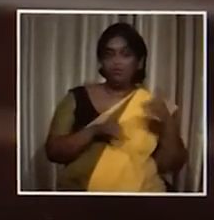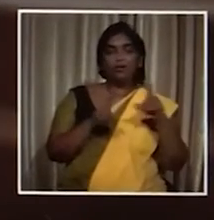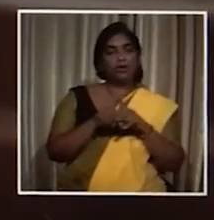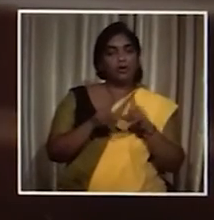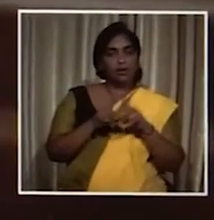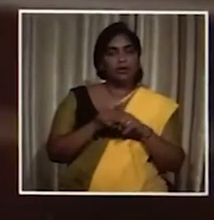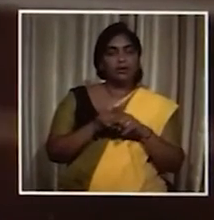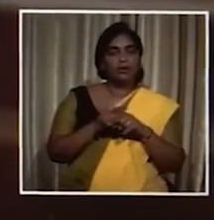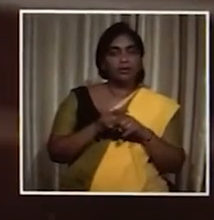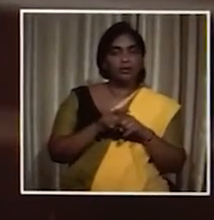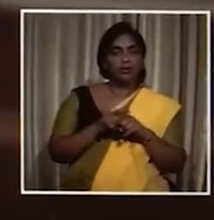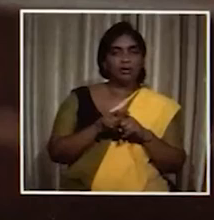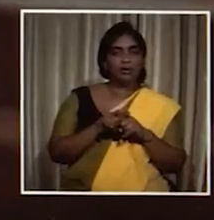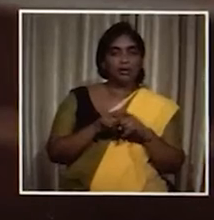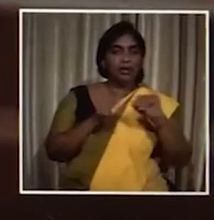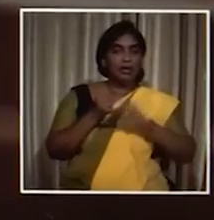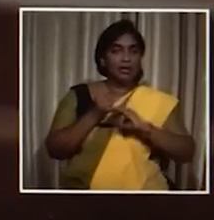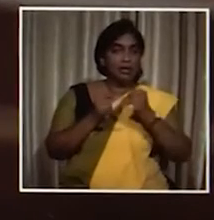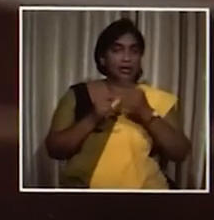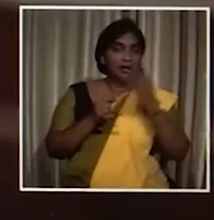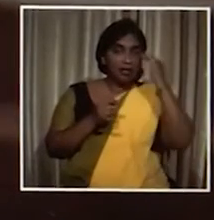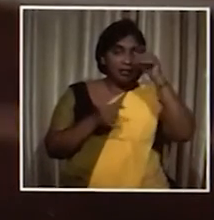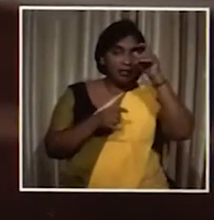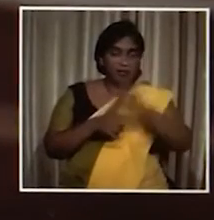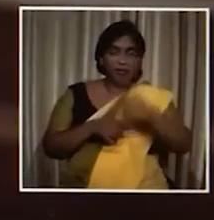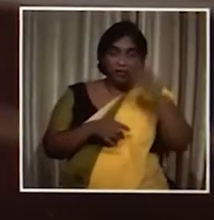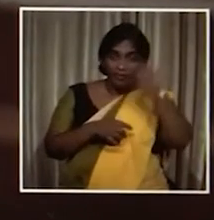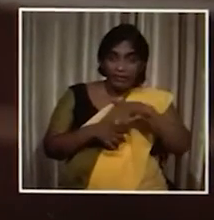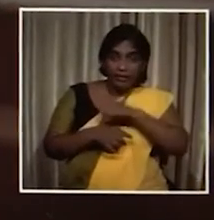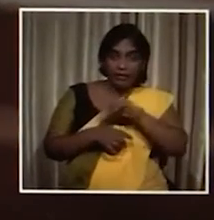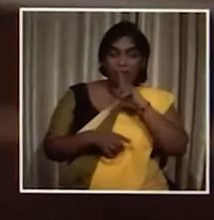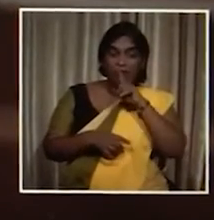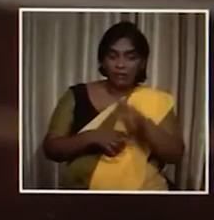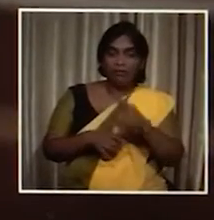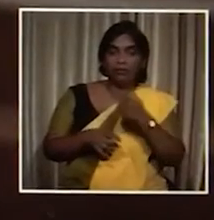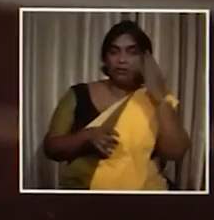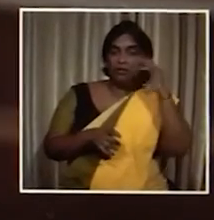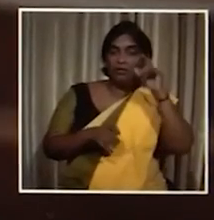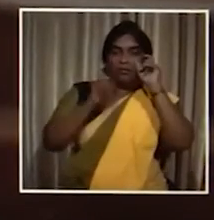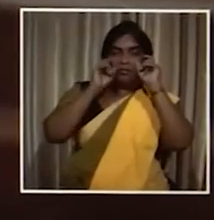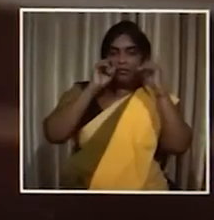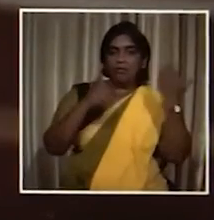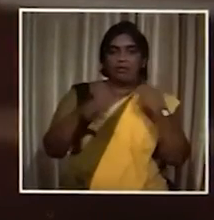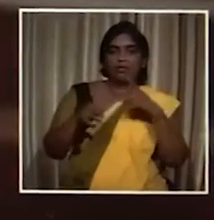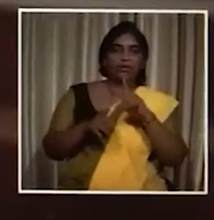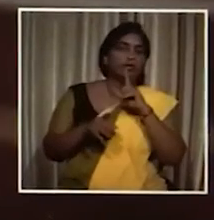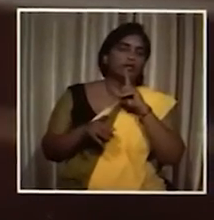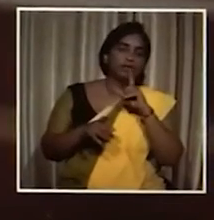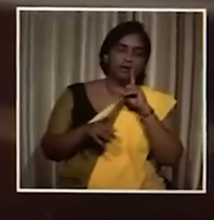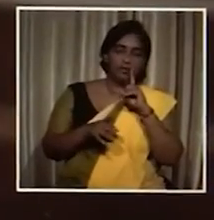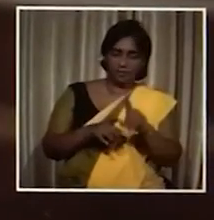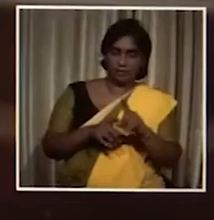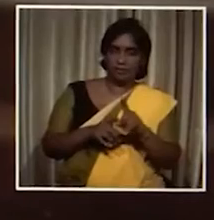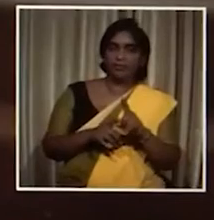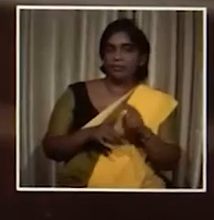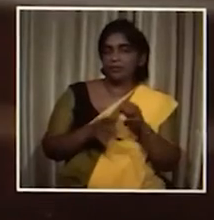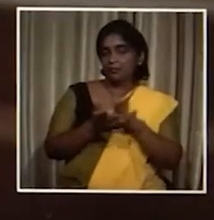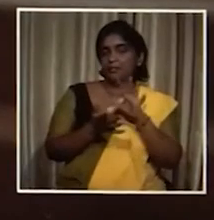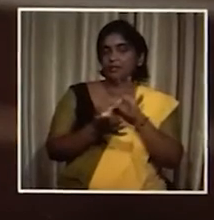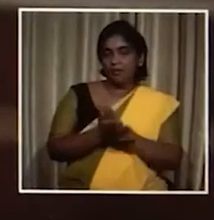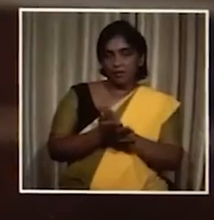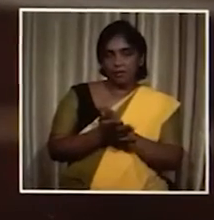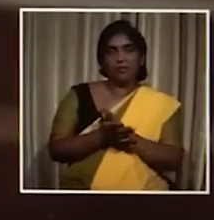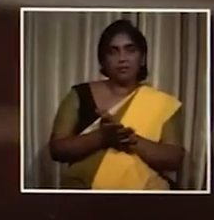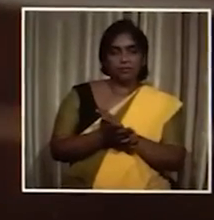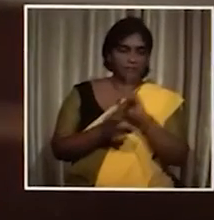සාරා ජස්මින් ඩුටුවාය කියන ඇගේ සාක්ෂි භාග කිරීමේදී ඔවුන් අය නොදුටු බව තහවුරු කරගන්න වෙලා තියෙනවායි කියන